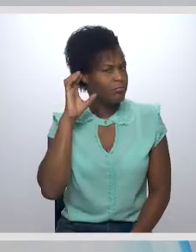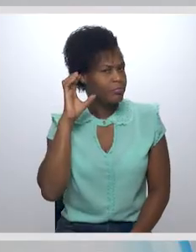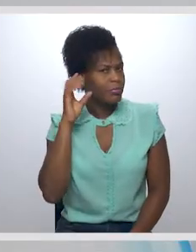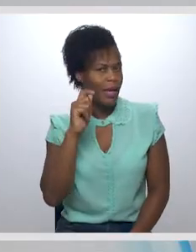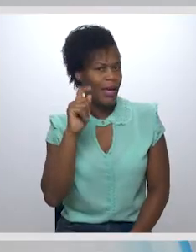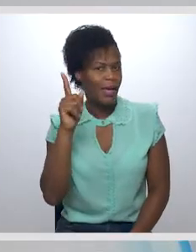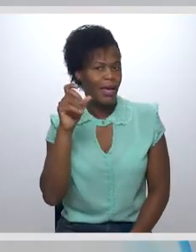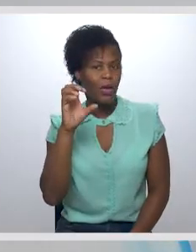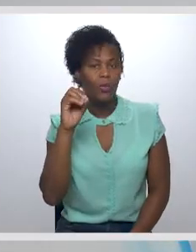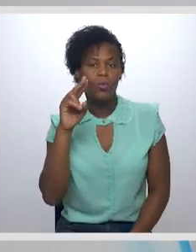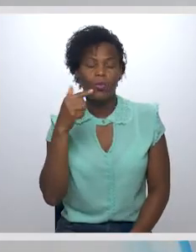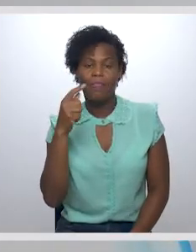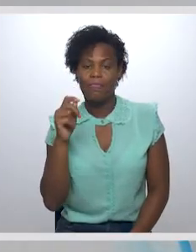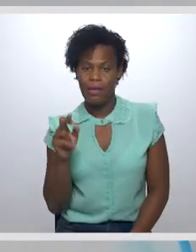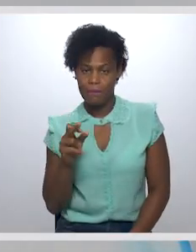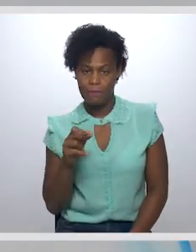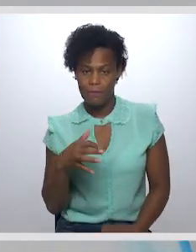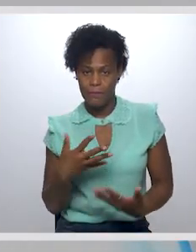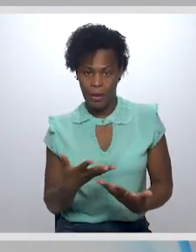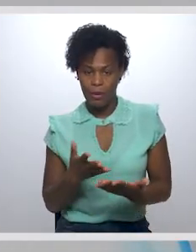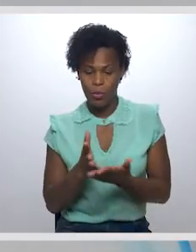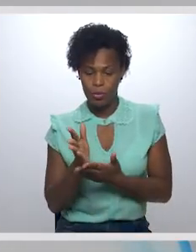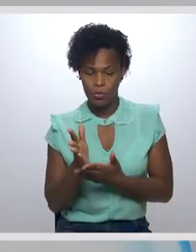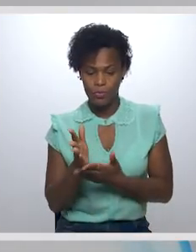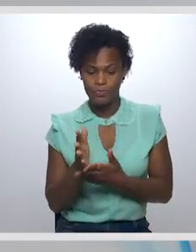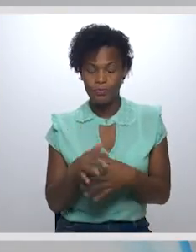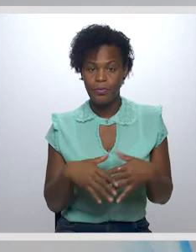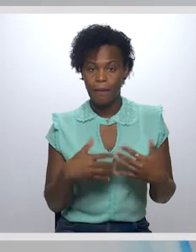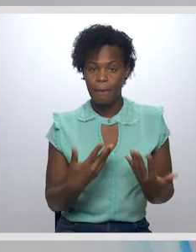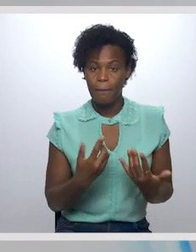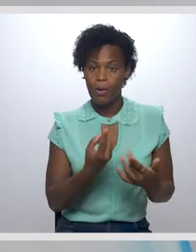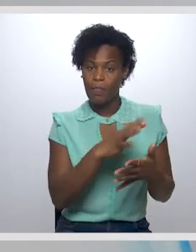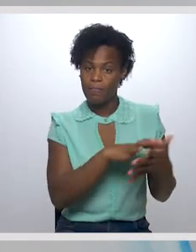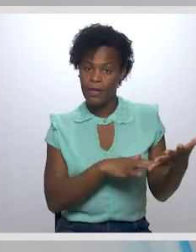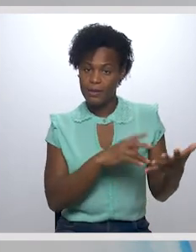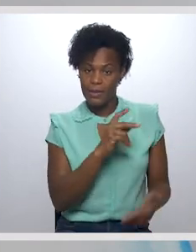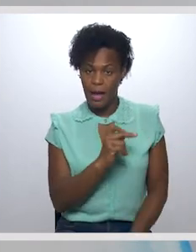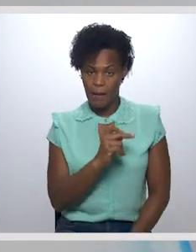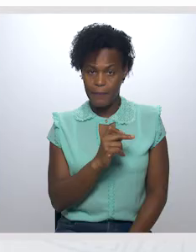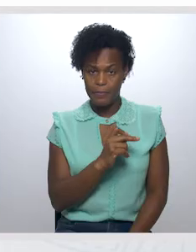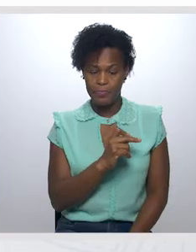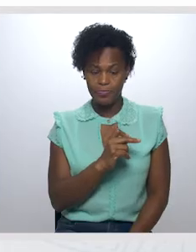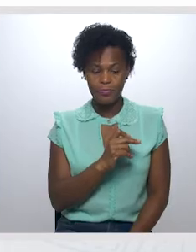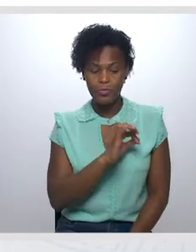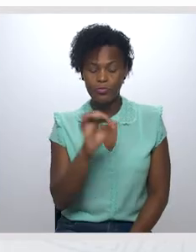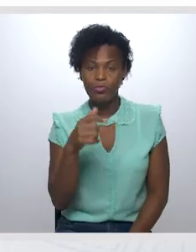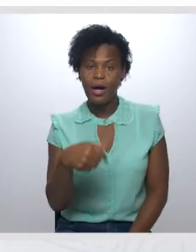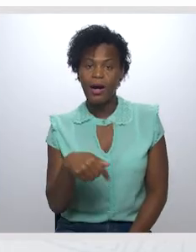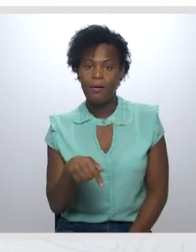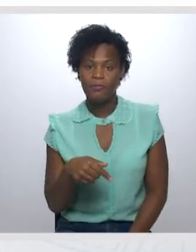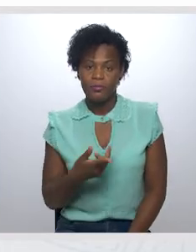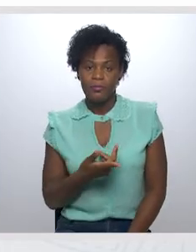C'est bien. On continue. Maintenant, pour le texte A, vous